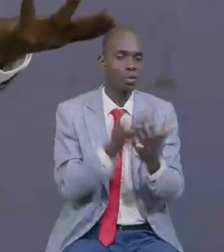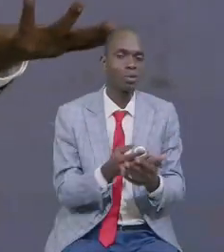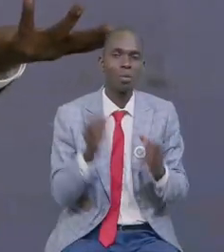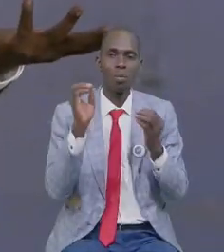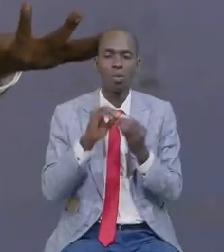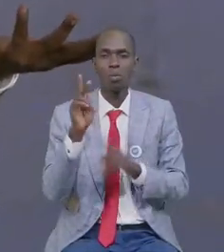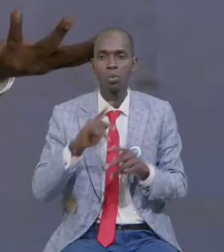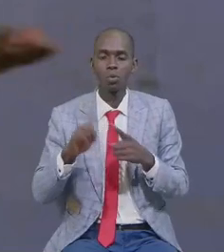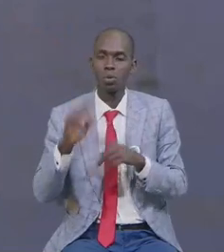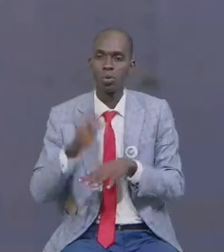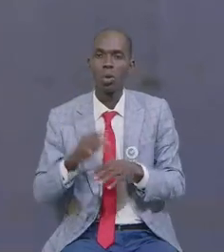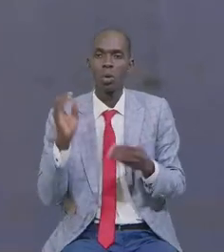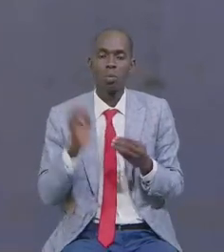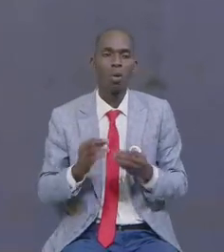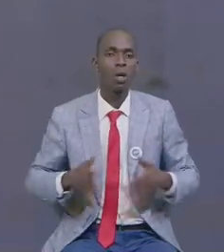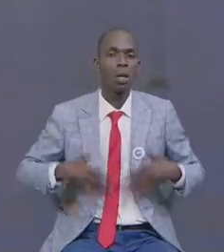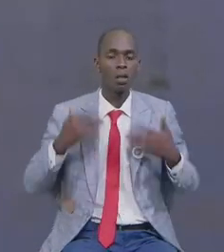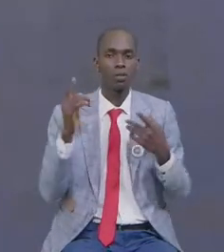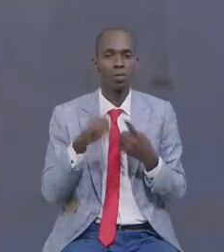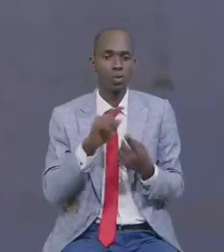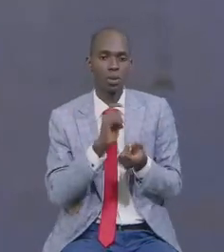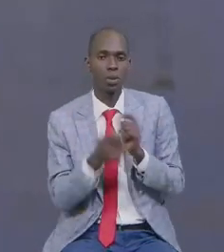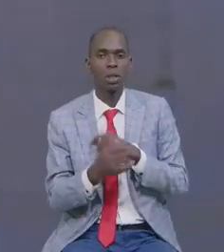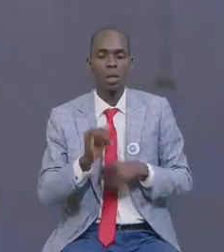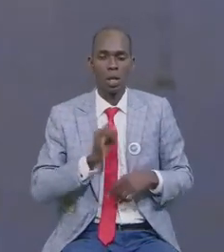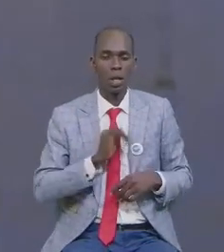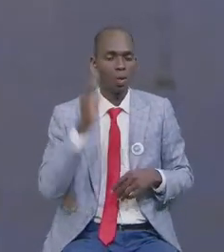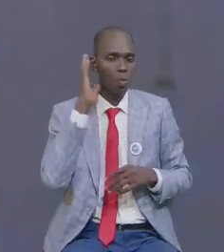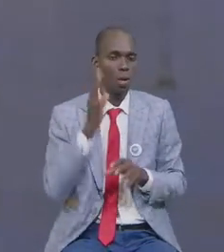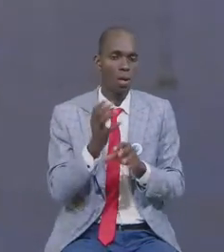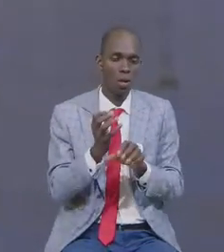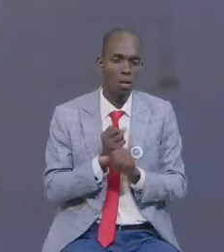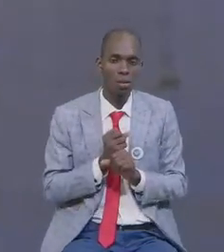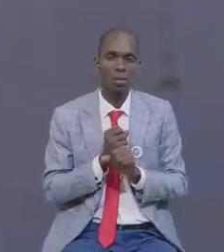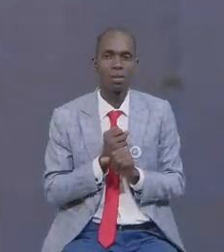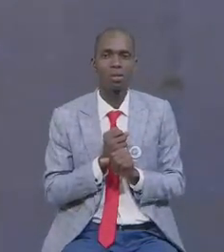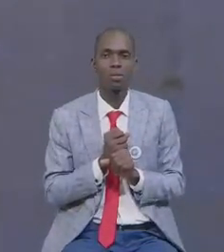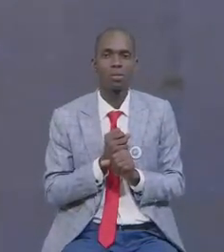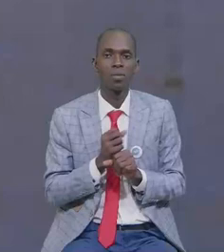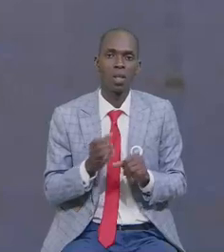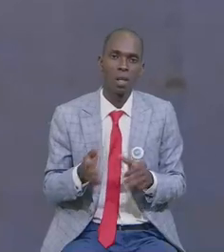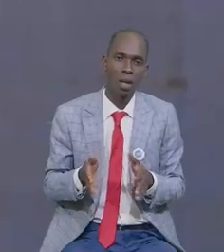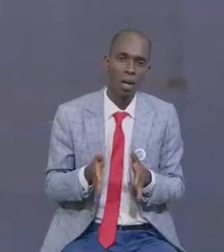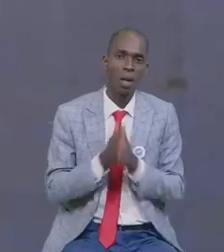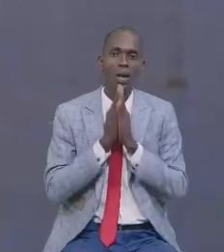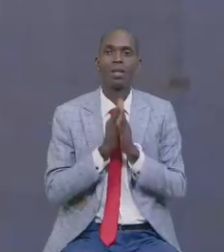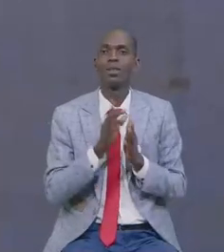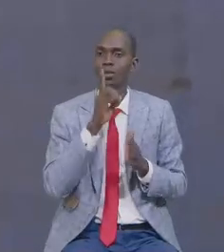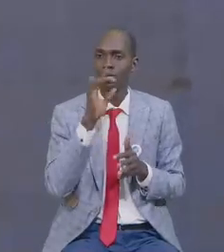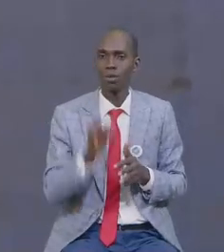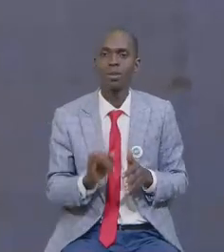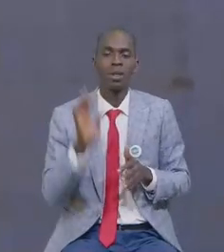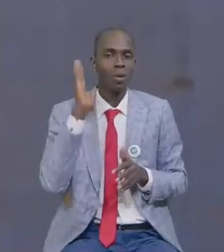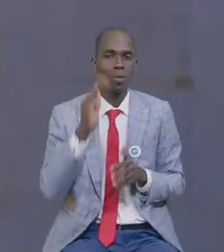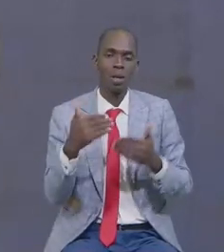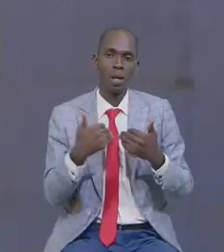toucher, plus de vies à transformer. Et je vais demander à Dieu, si